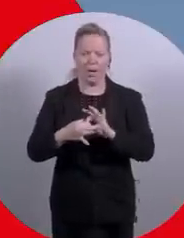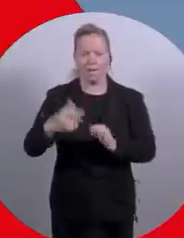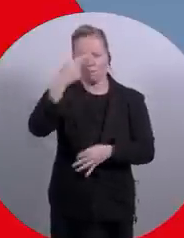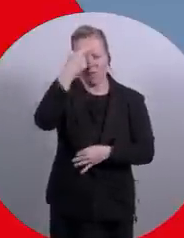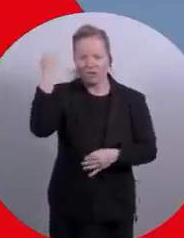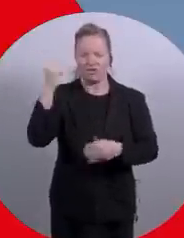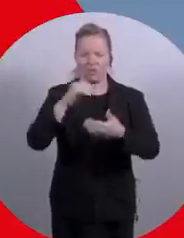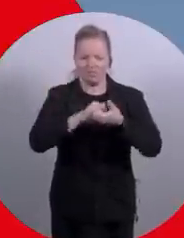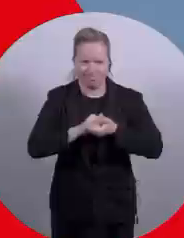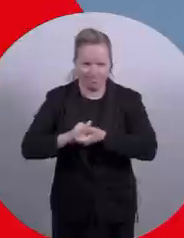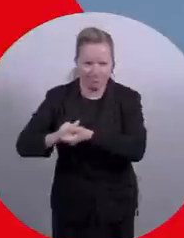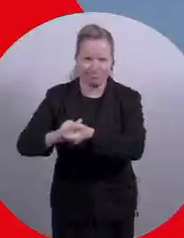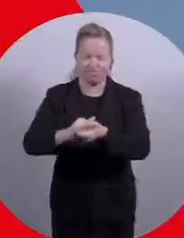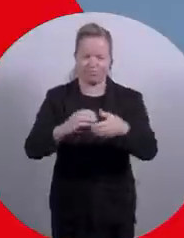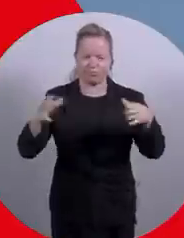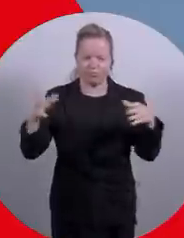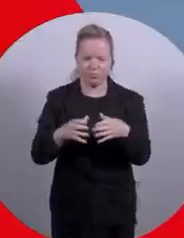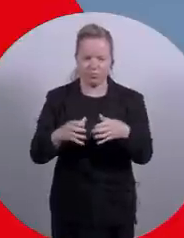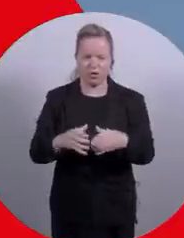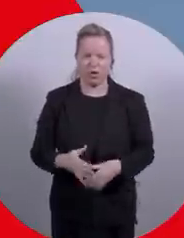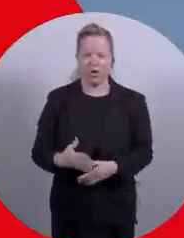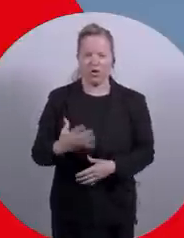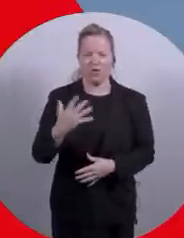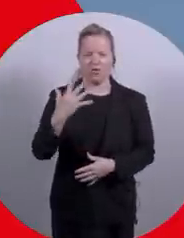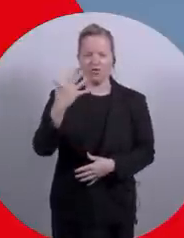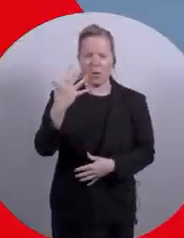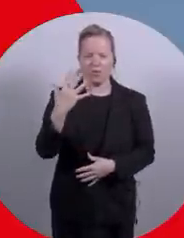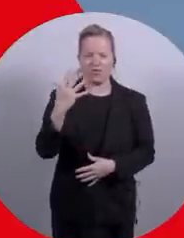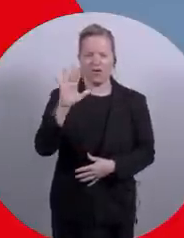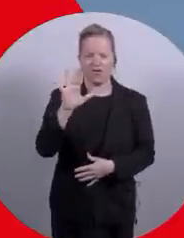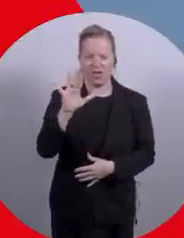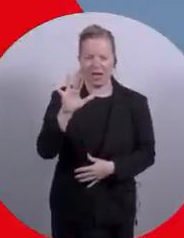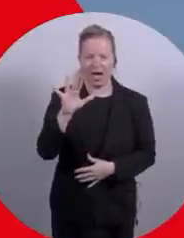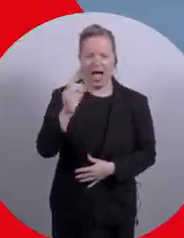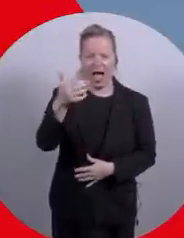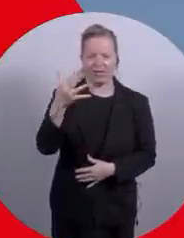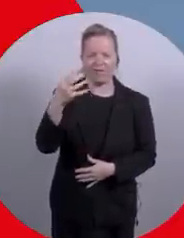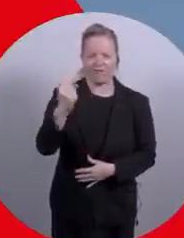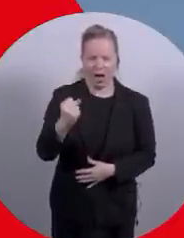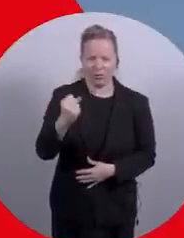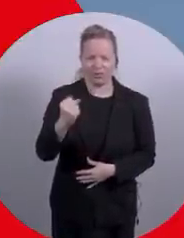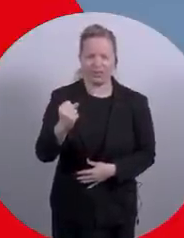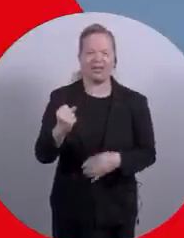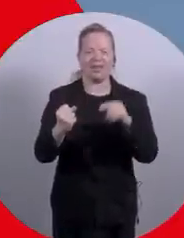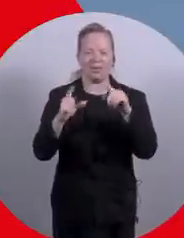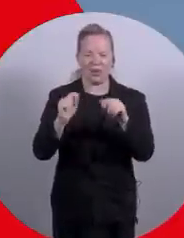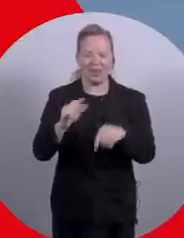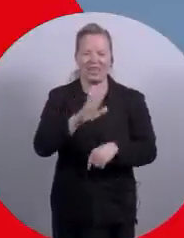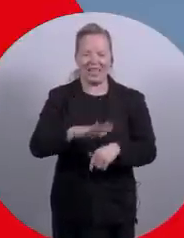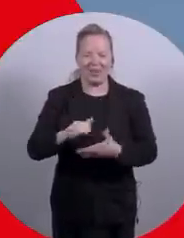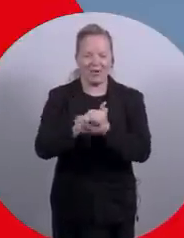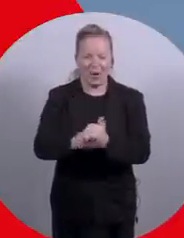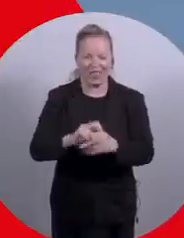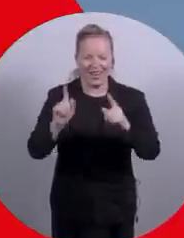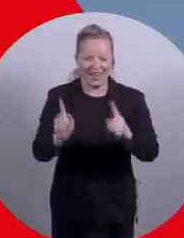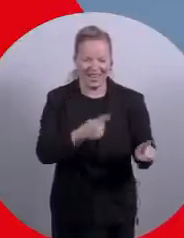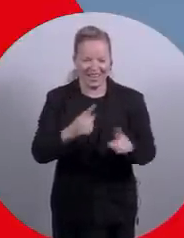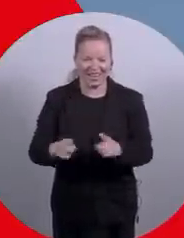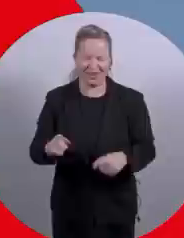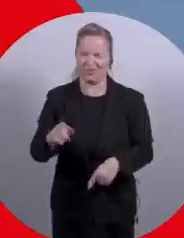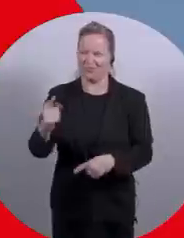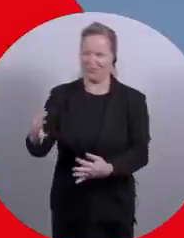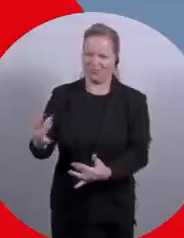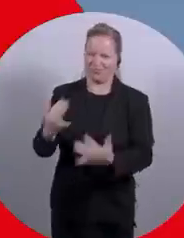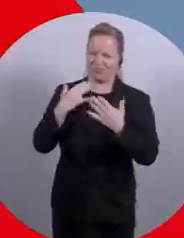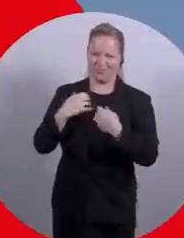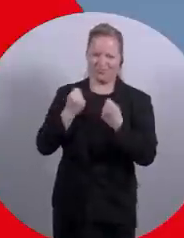dass sie wissen fünf Finger das sind eine Faust das kinderfreundete stark geprägt hat weil sie wissen zusammen können wir mehr